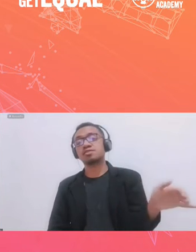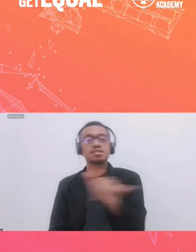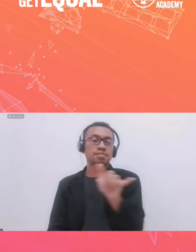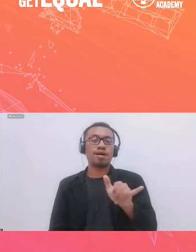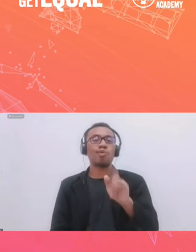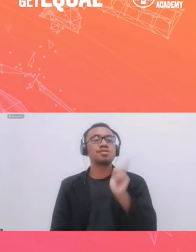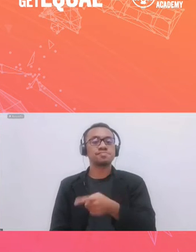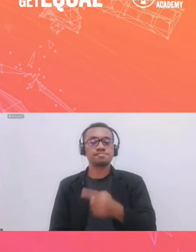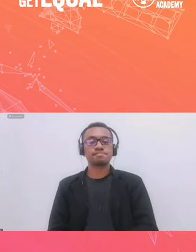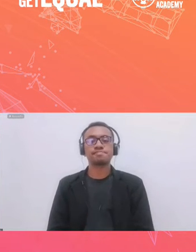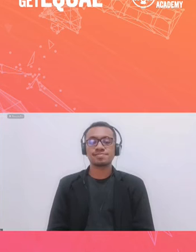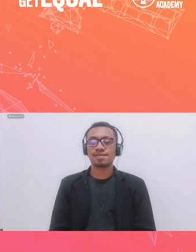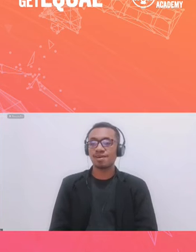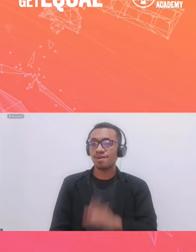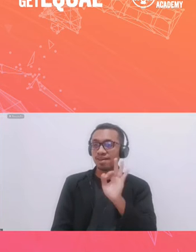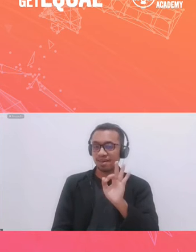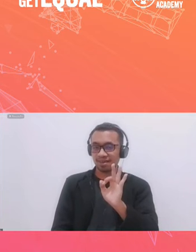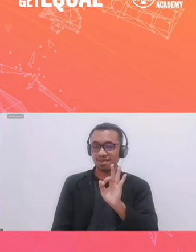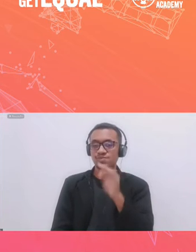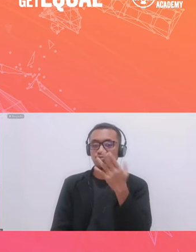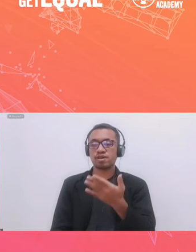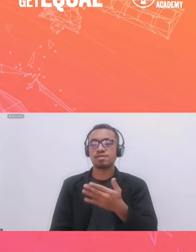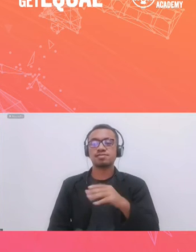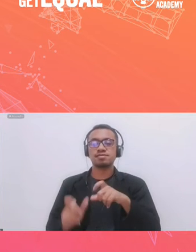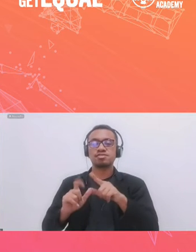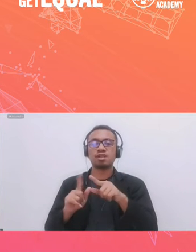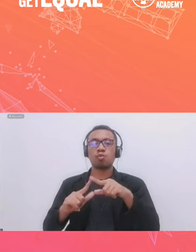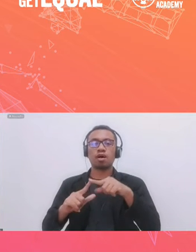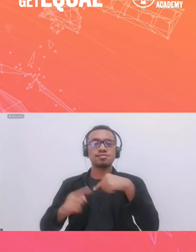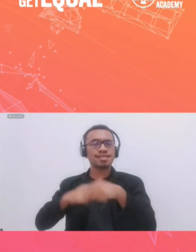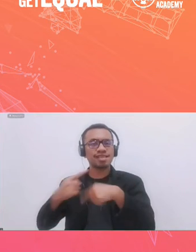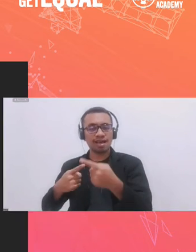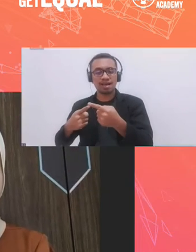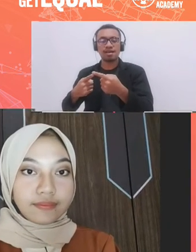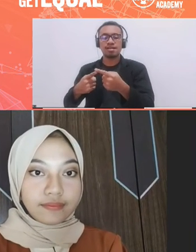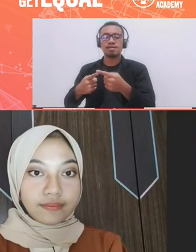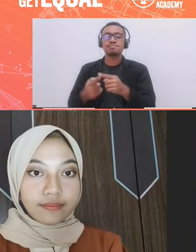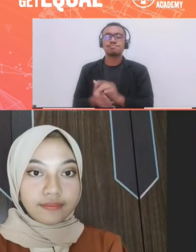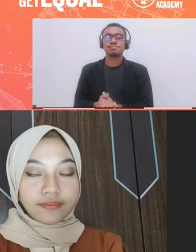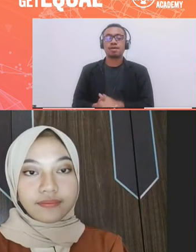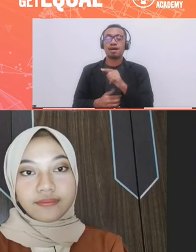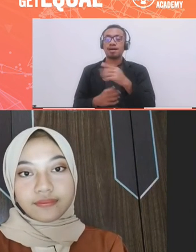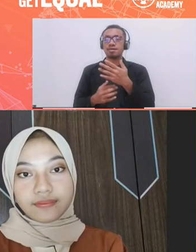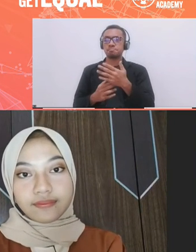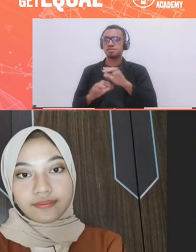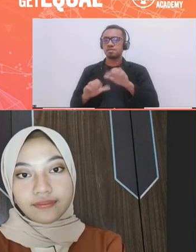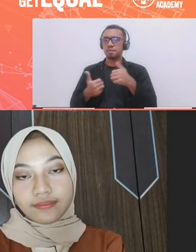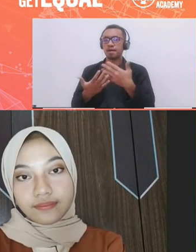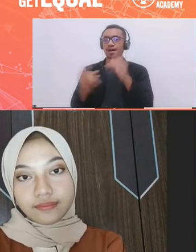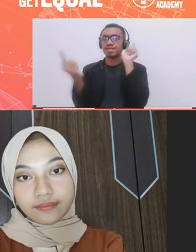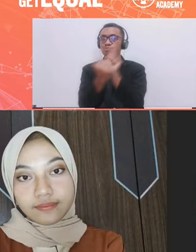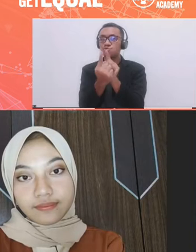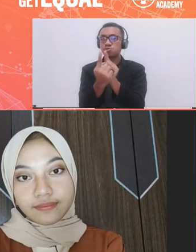Baik, Salwa, boleh cerita nggak sama teman-teman yang ada di sini? Apa saja sih persiapan kamu sebelum